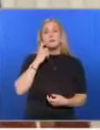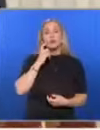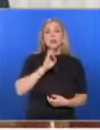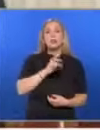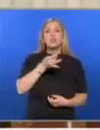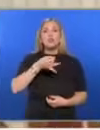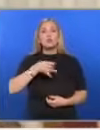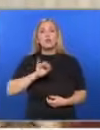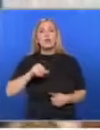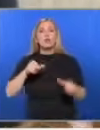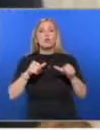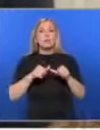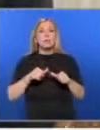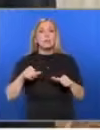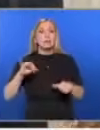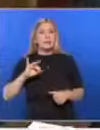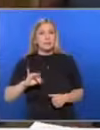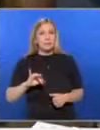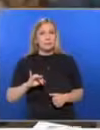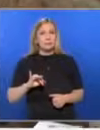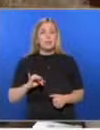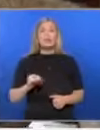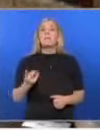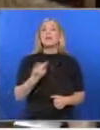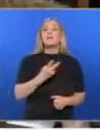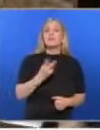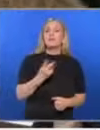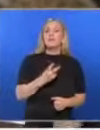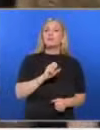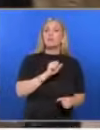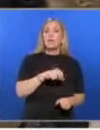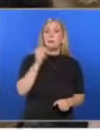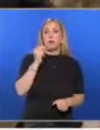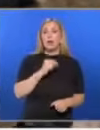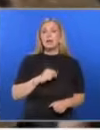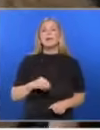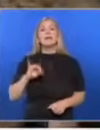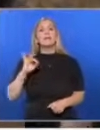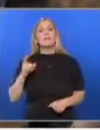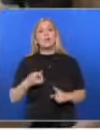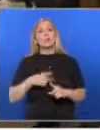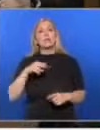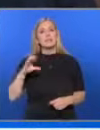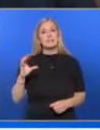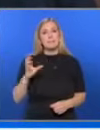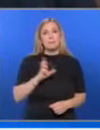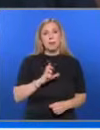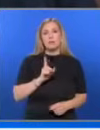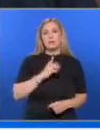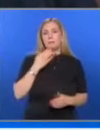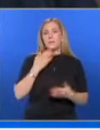Надежда Йорданова и Людмила Илиева. Първите двама са от Да България, а Илиева от ДСБ. Няма представител от